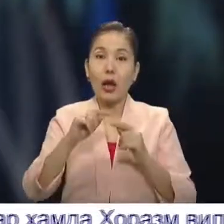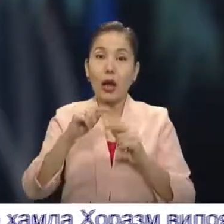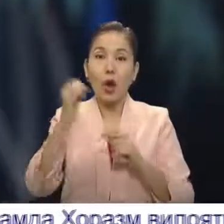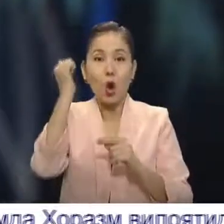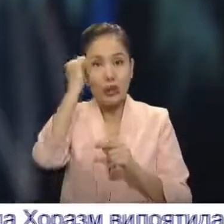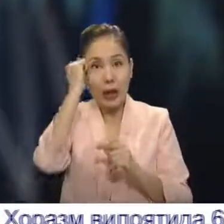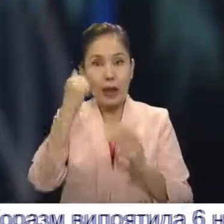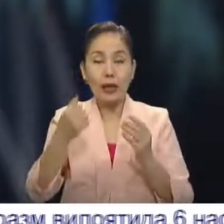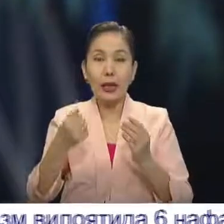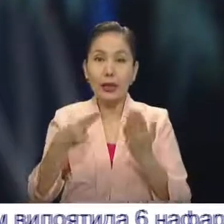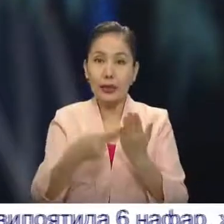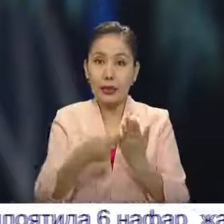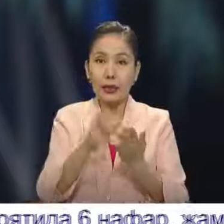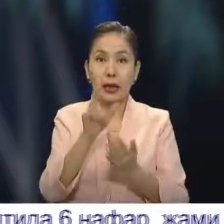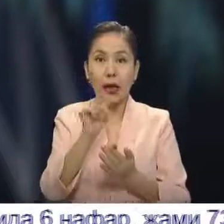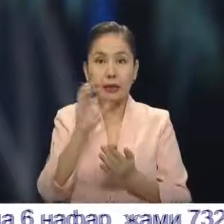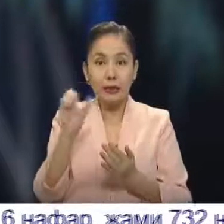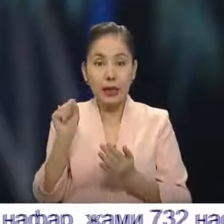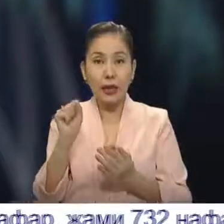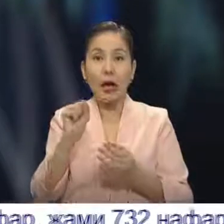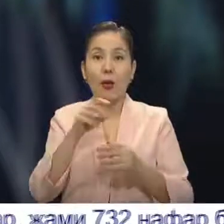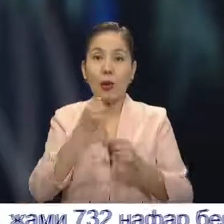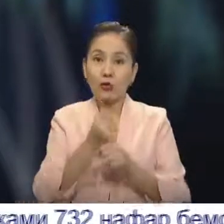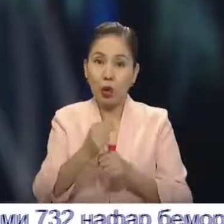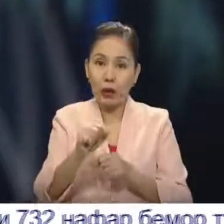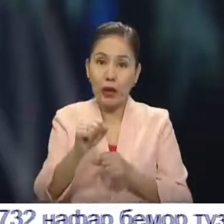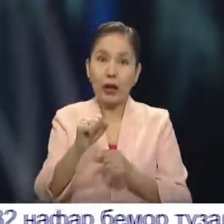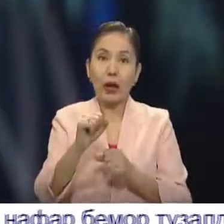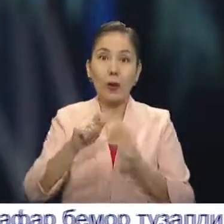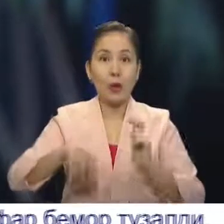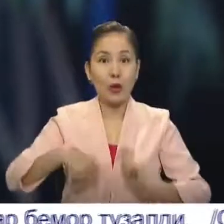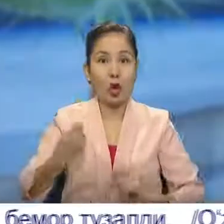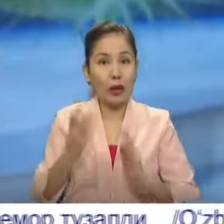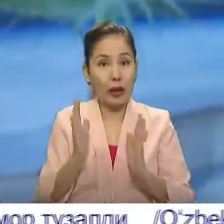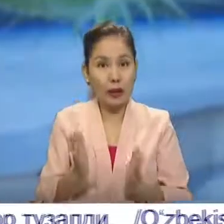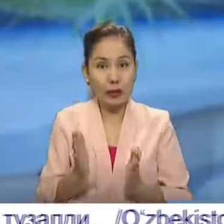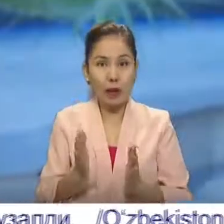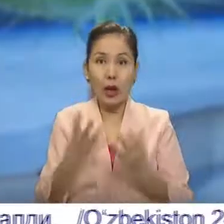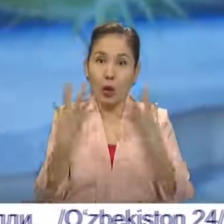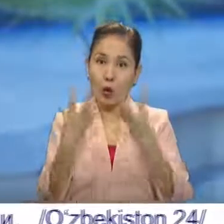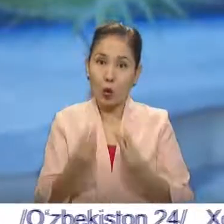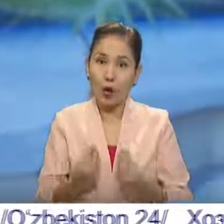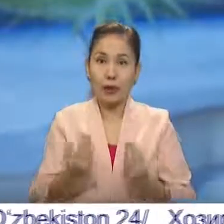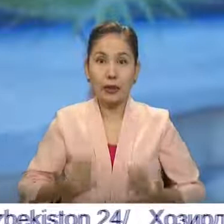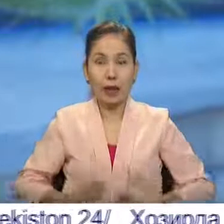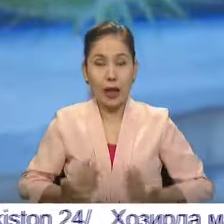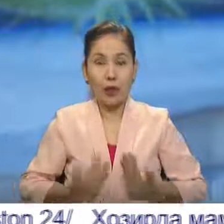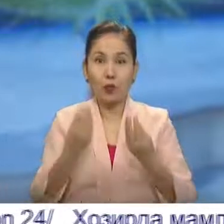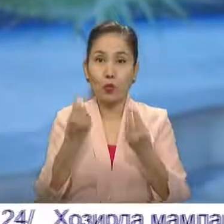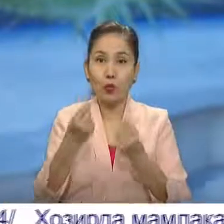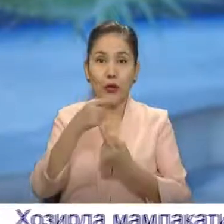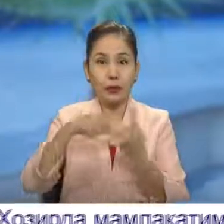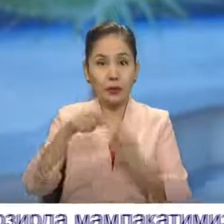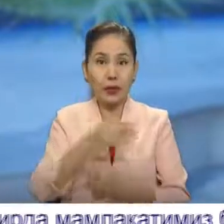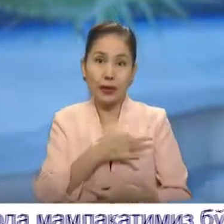xotirali nazorat kassa mashinalarini ishlatish majburiyati bekor qilinadi. Kunlik o'rtacha naqd pul tushumi miqdoridan